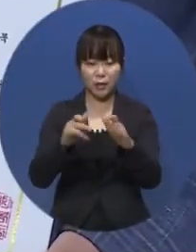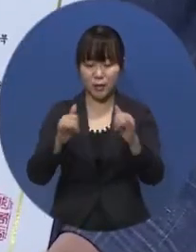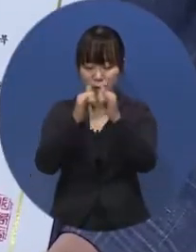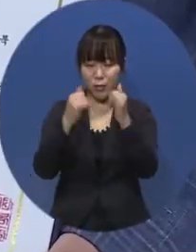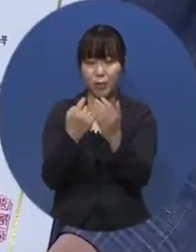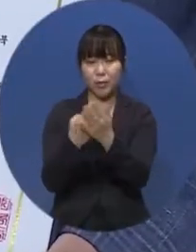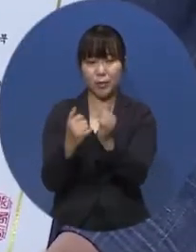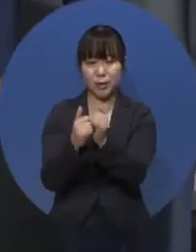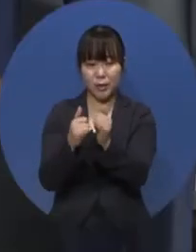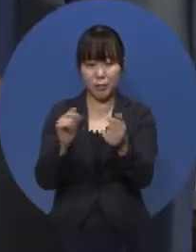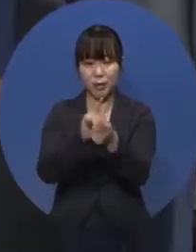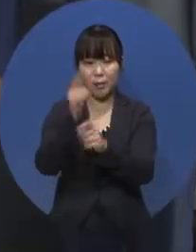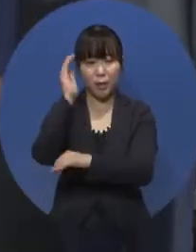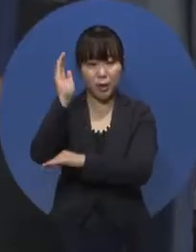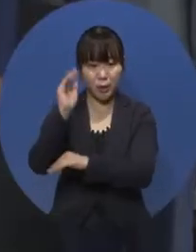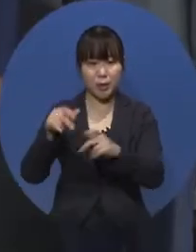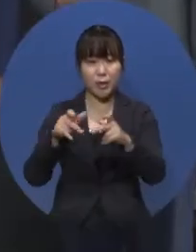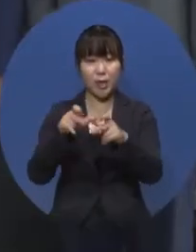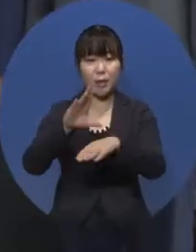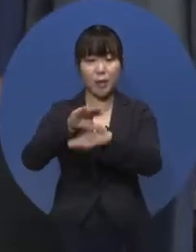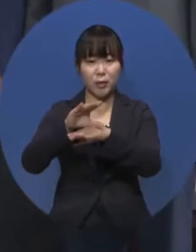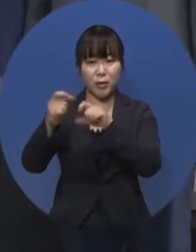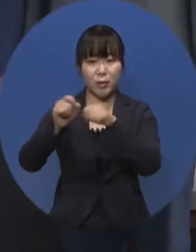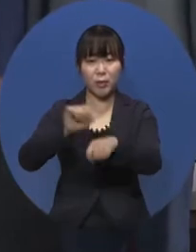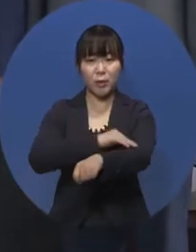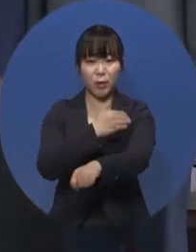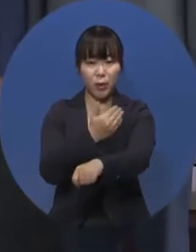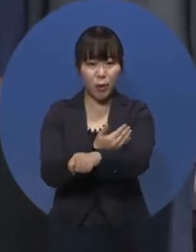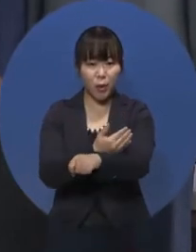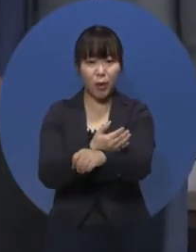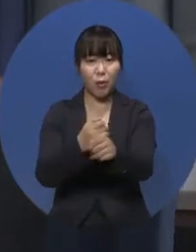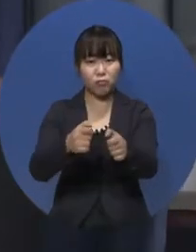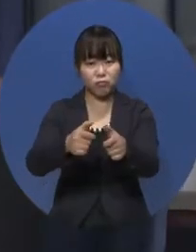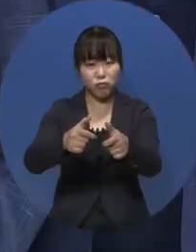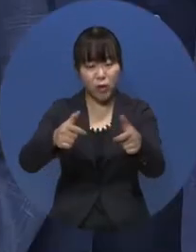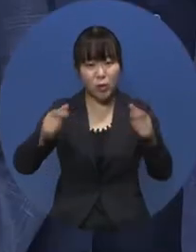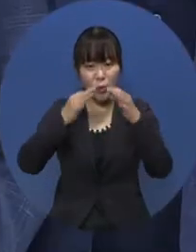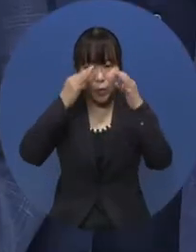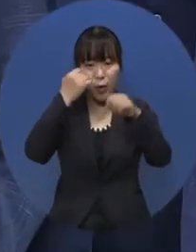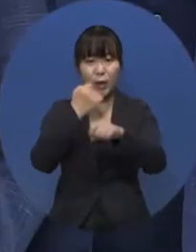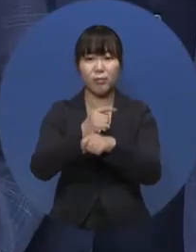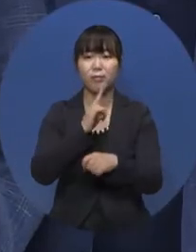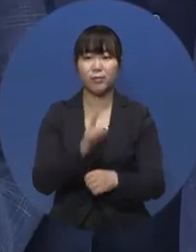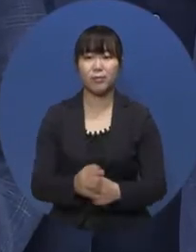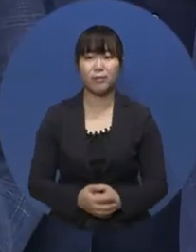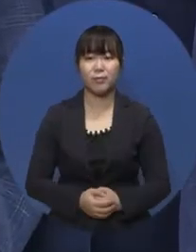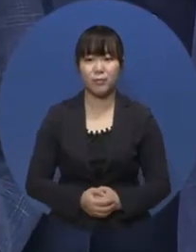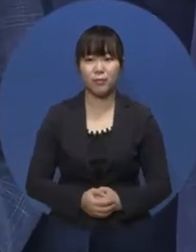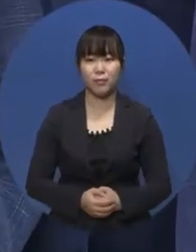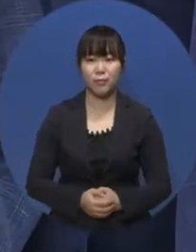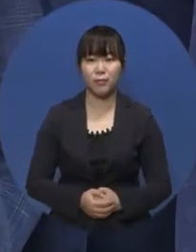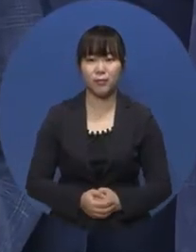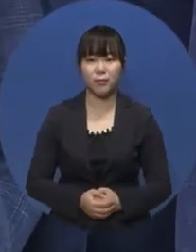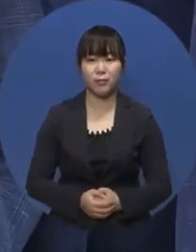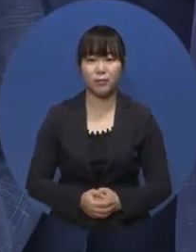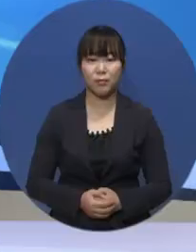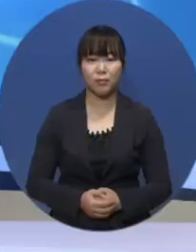소외계층을 대변하고 장애인 방송 접근권 확대 등에 앞장서 노력할 것이라고 다짐했습니다.